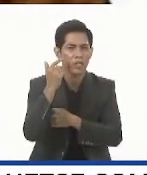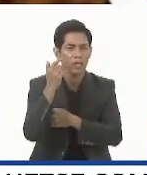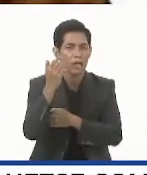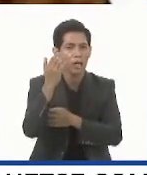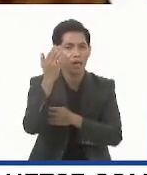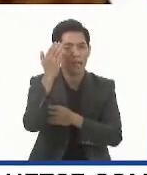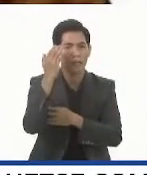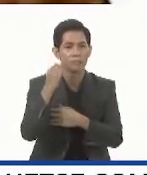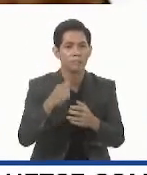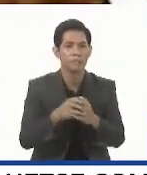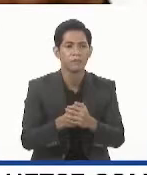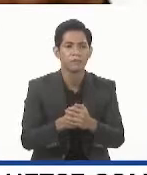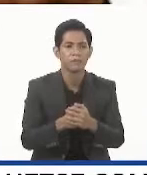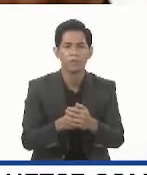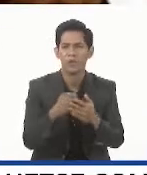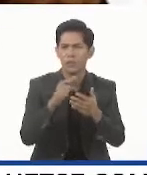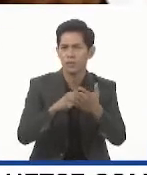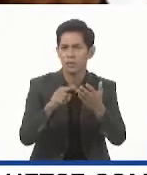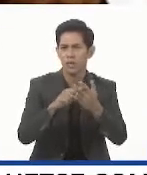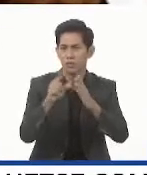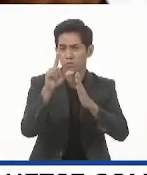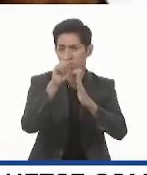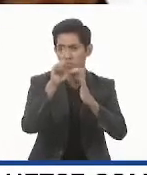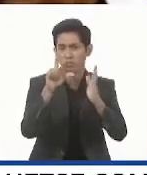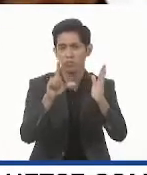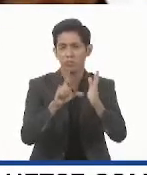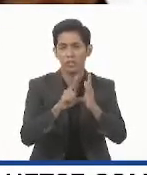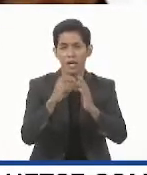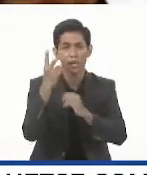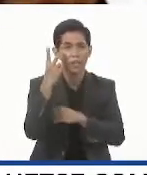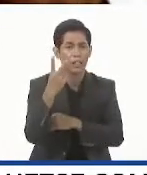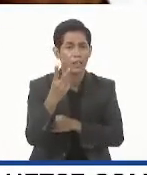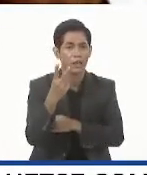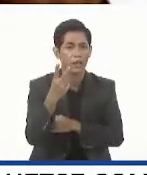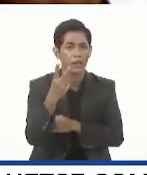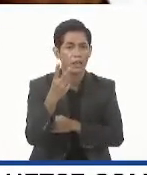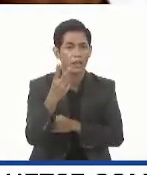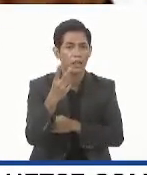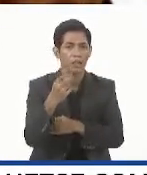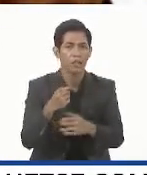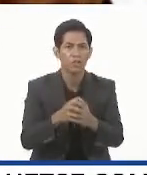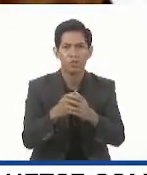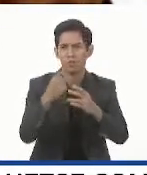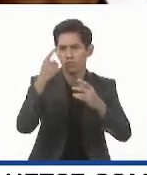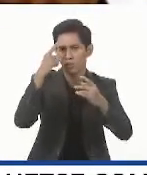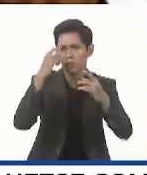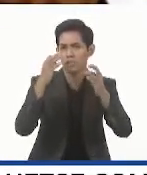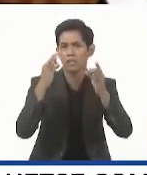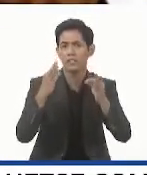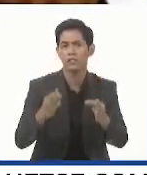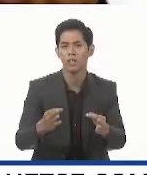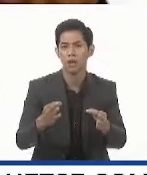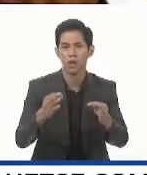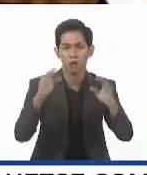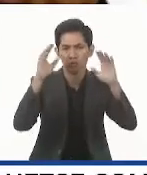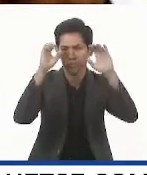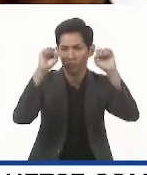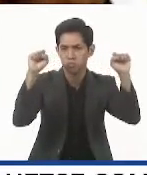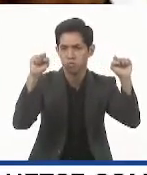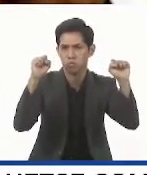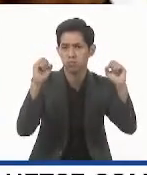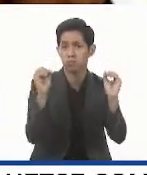ang tinatadaanan ng batas at tignan natin kung ano ang magiging kapasyahan ng Malacanang tungkol